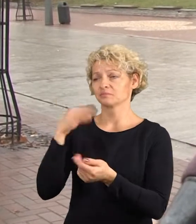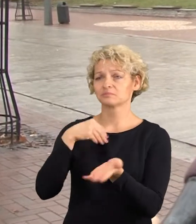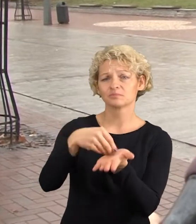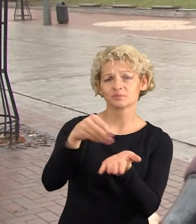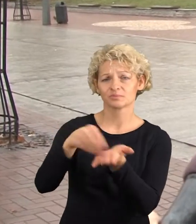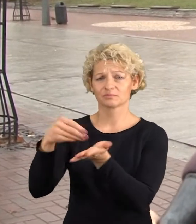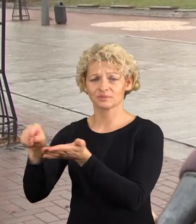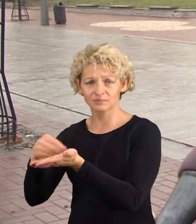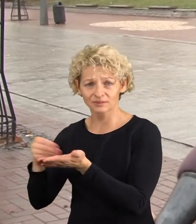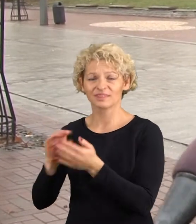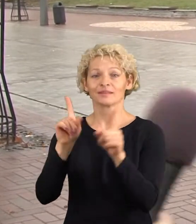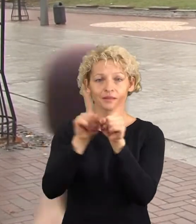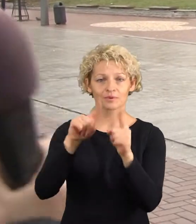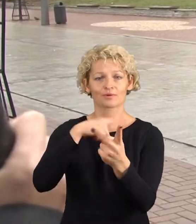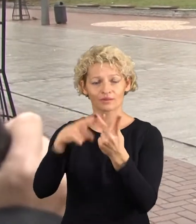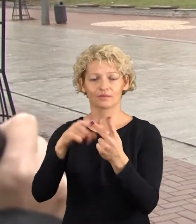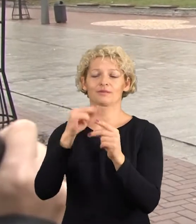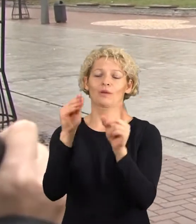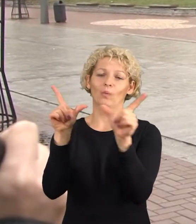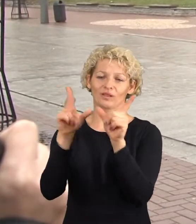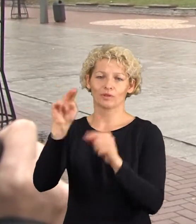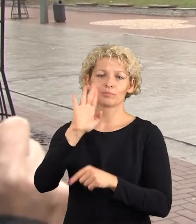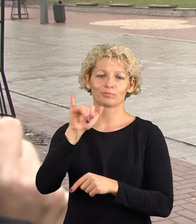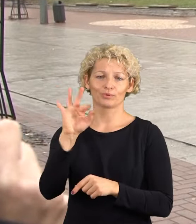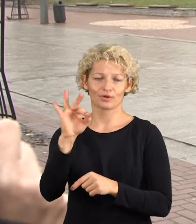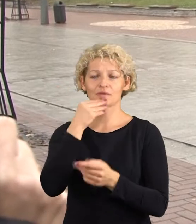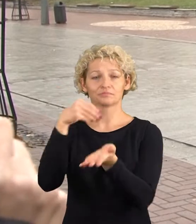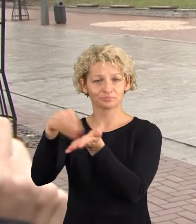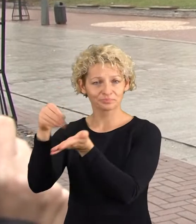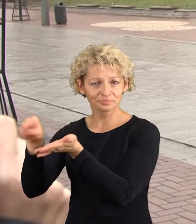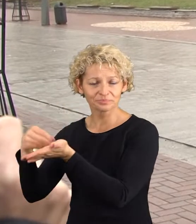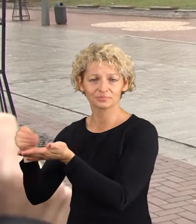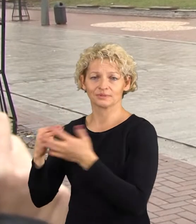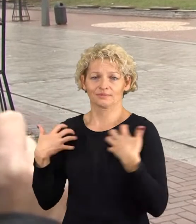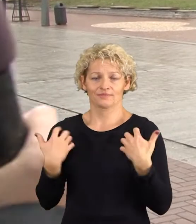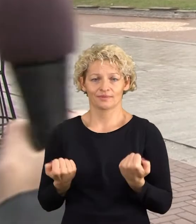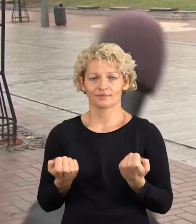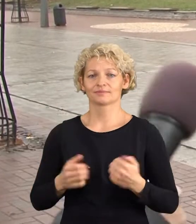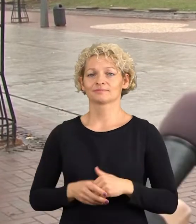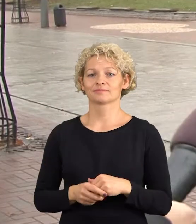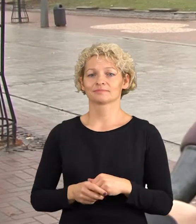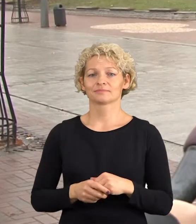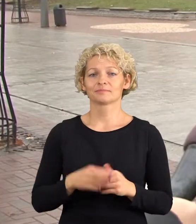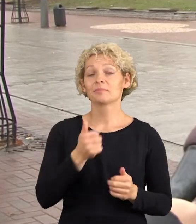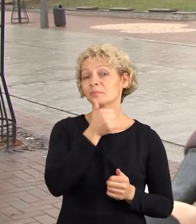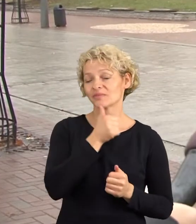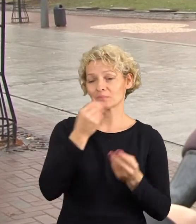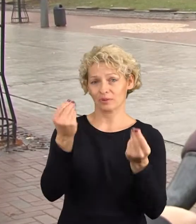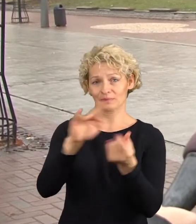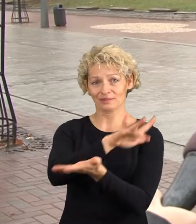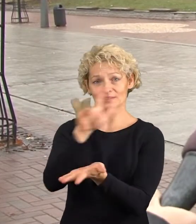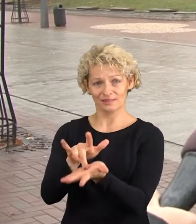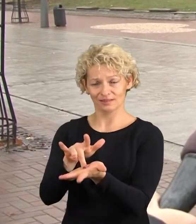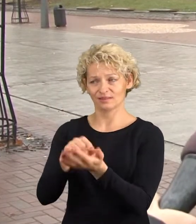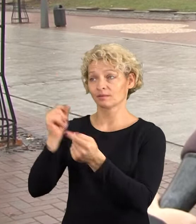irgi prekinos. O kokiu atveju prekinatės pas ūkininkus ir prekybos centruose? Centruose dėl